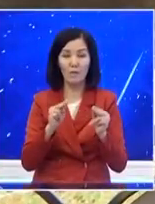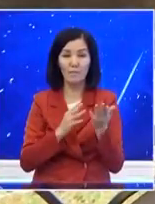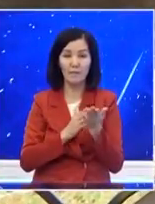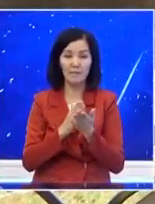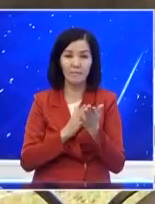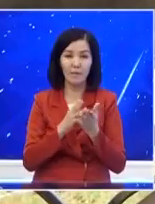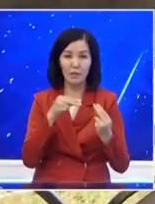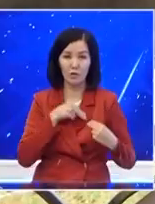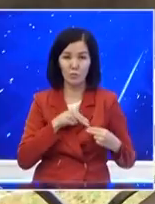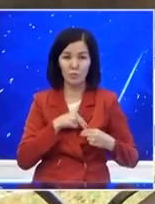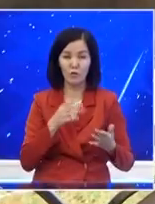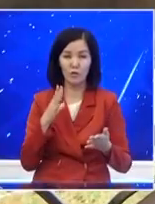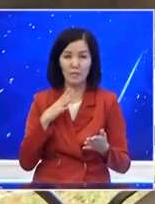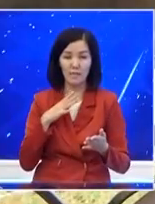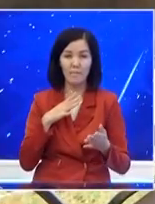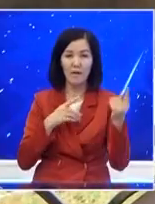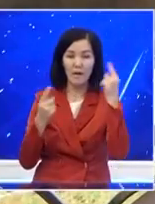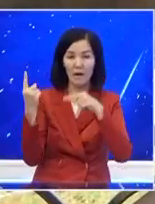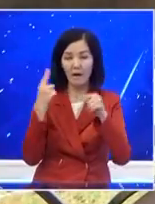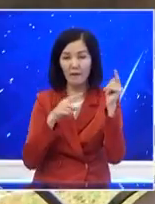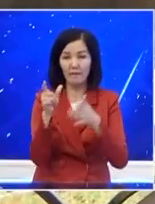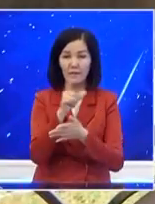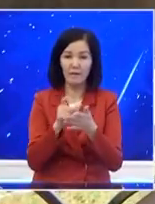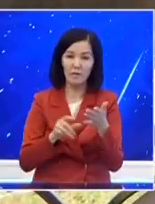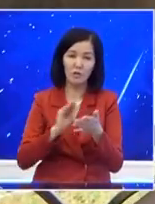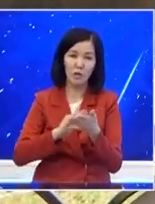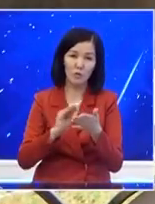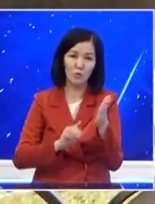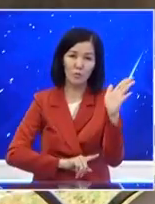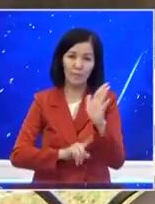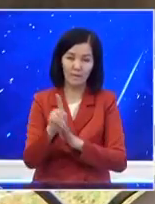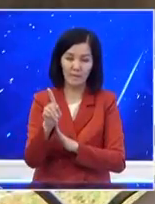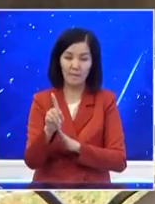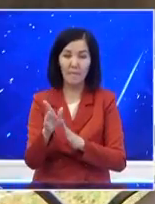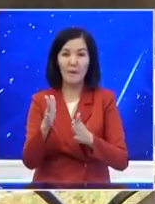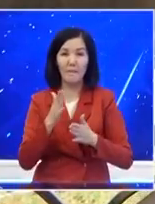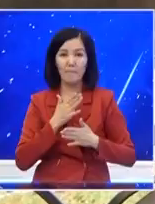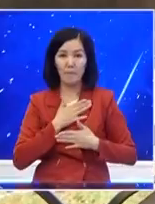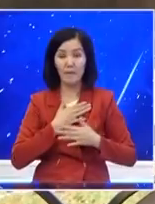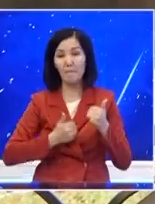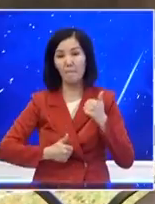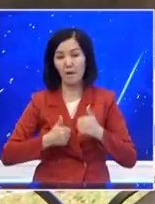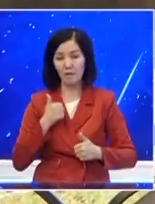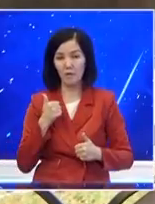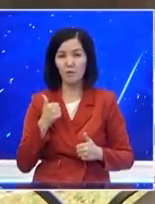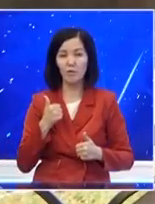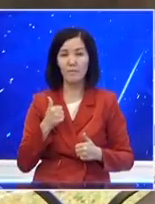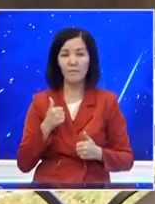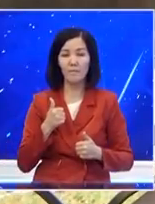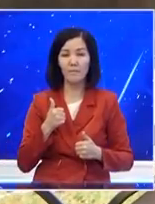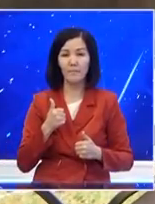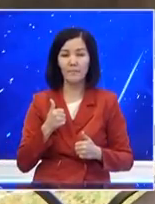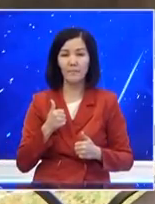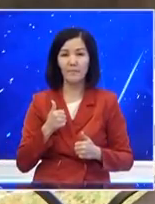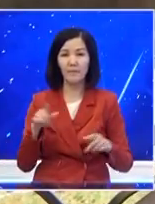ақындықта шығармашылыққа бір табан жақынмын. Енді бұл мен бұны мақтан тұтам.